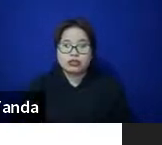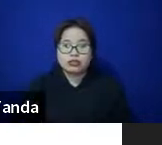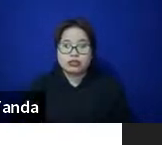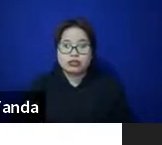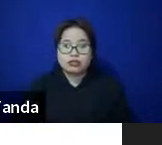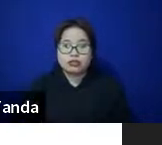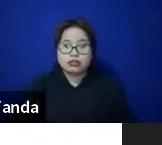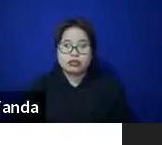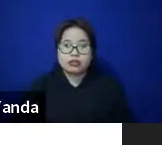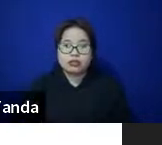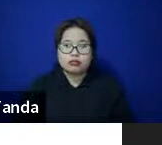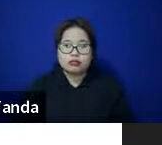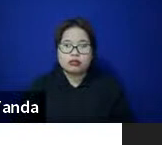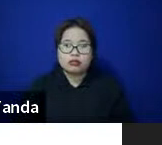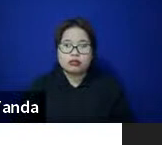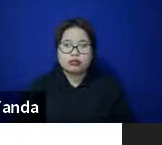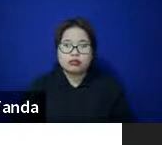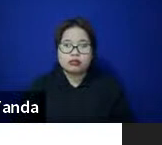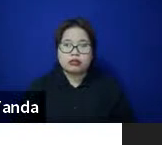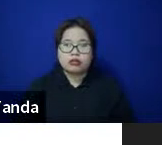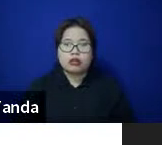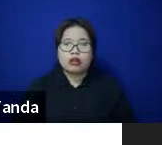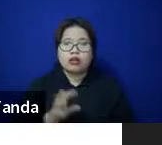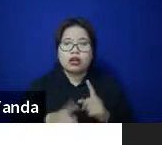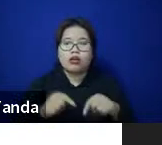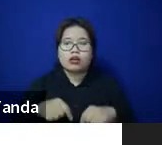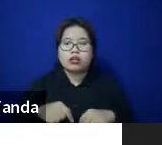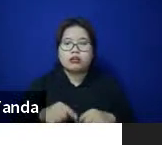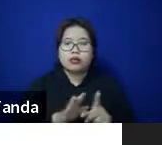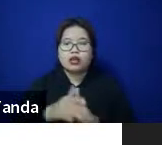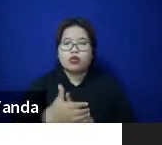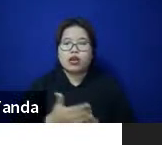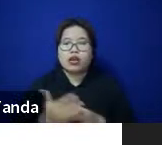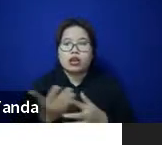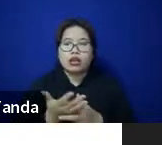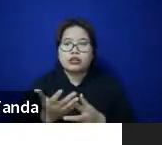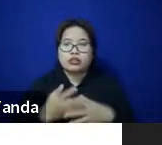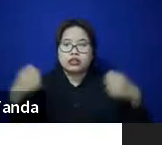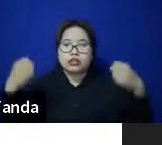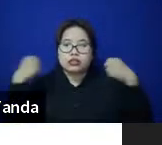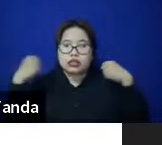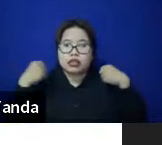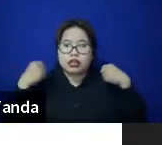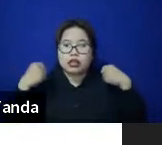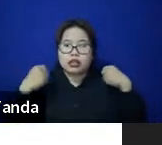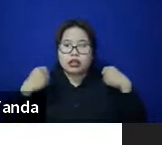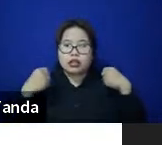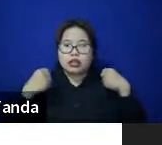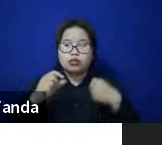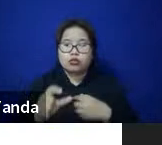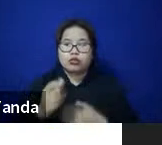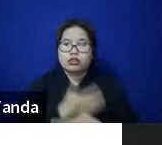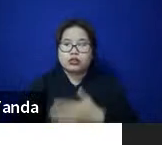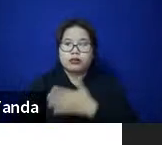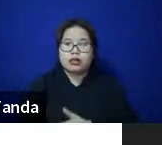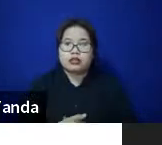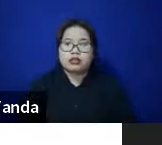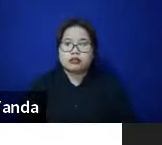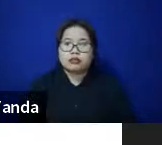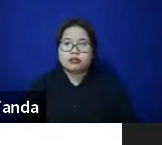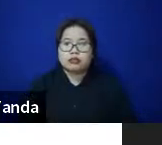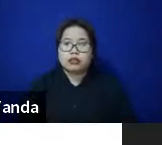apapun sama sekali terkait perlindungan untuk akses kesehatan bagi penyandang disabilitas. 10 dari